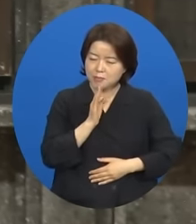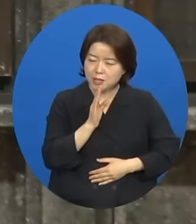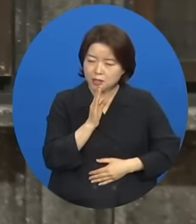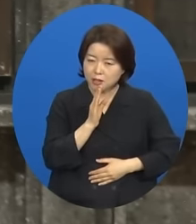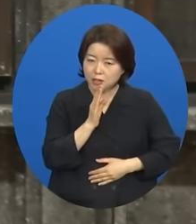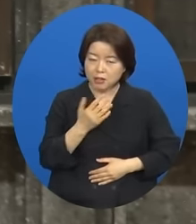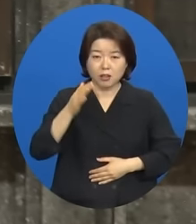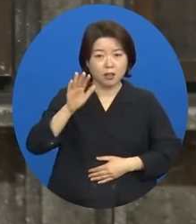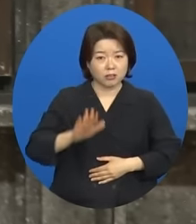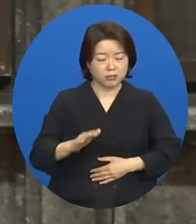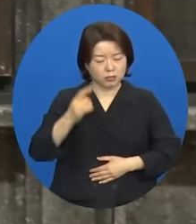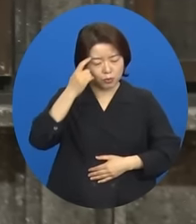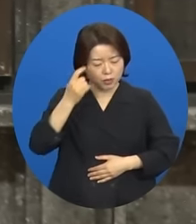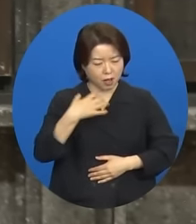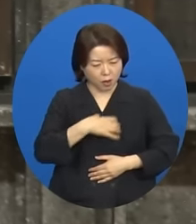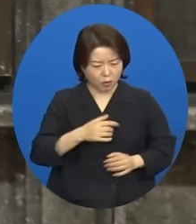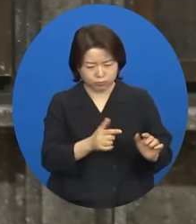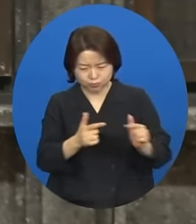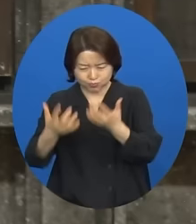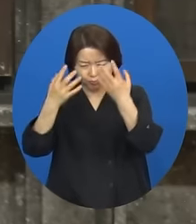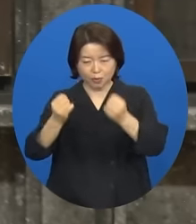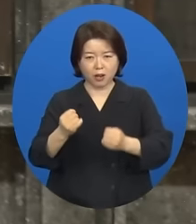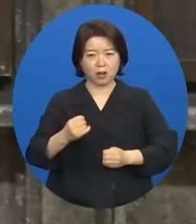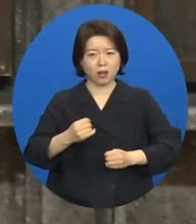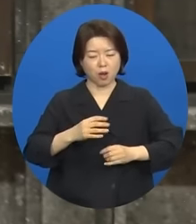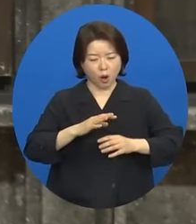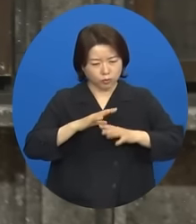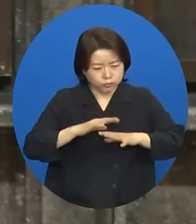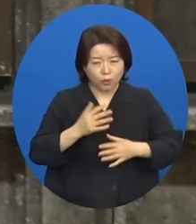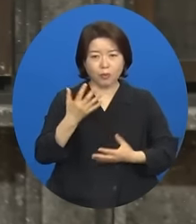이렇게 걱정이 많은 걸까? 왜 이렇게 두려움이 많은 걸까?